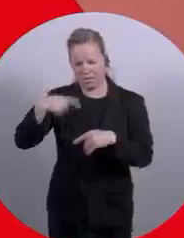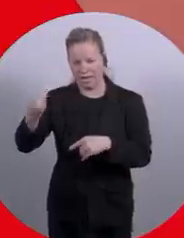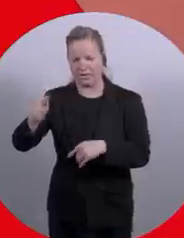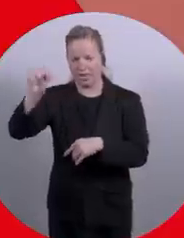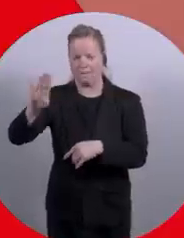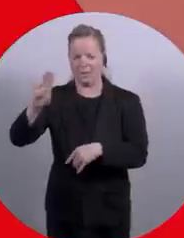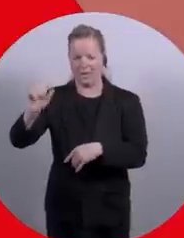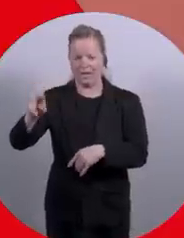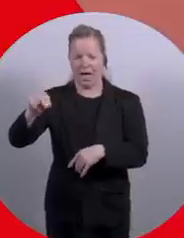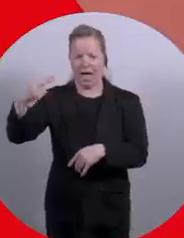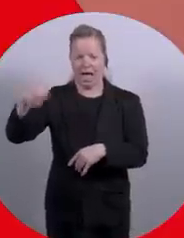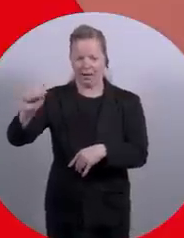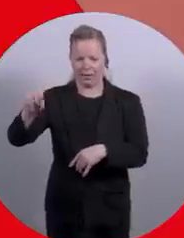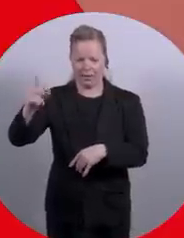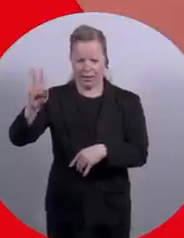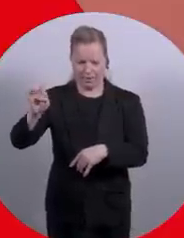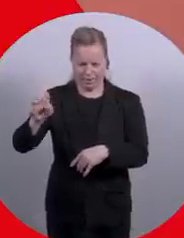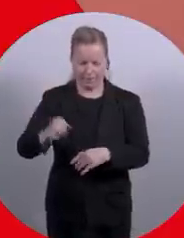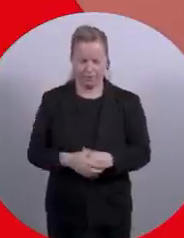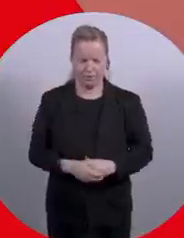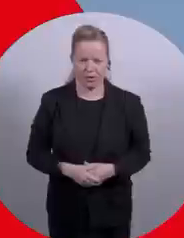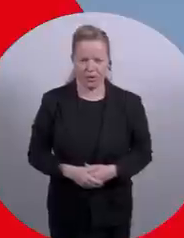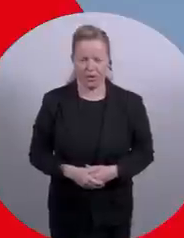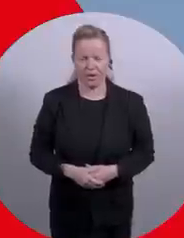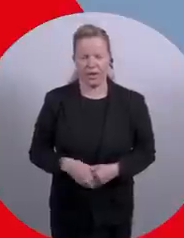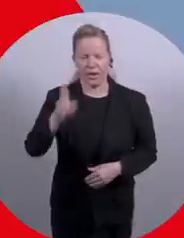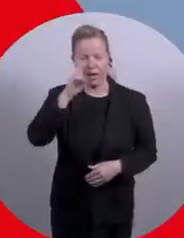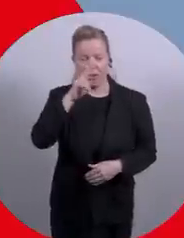liebe Genossinnen und Genossen